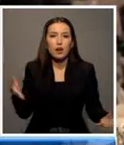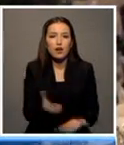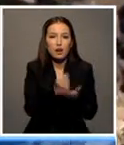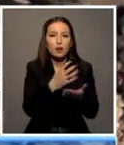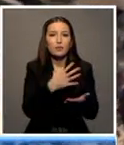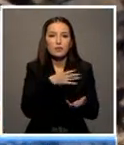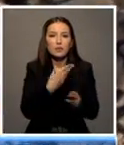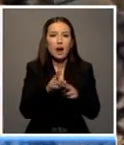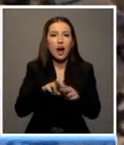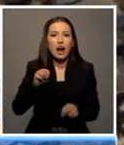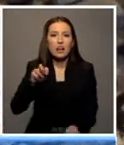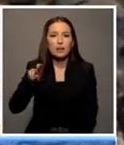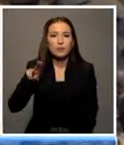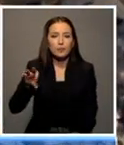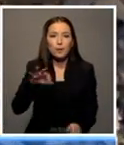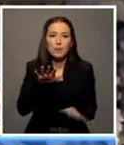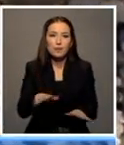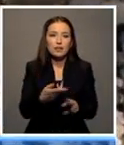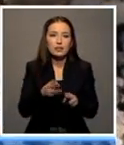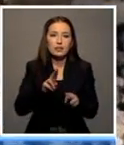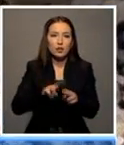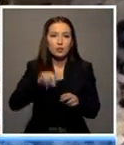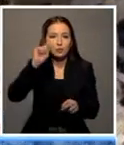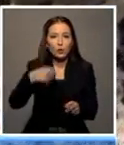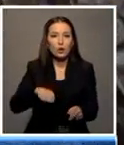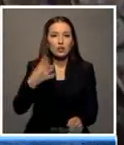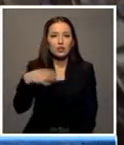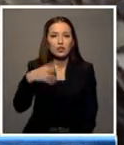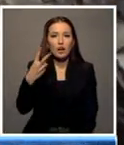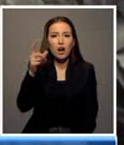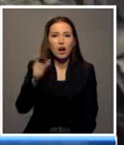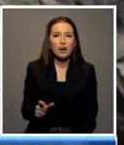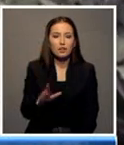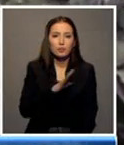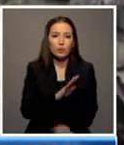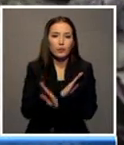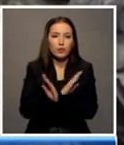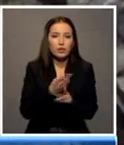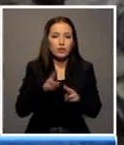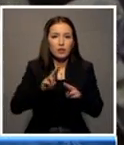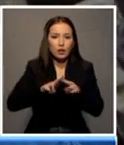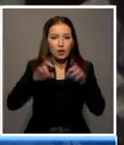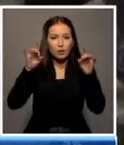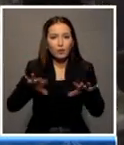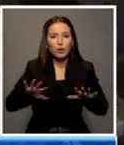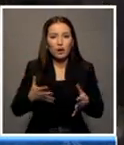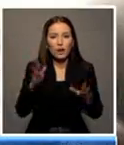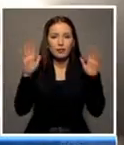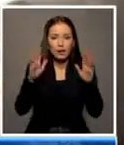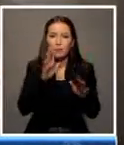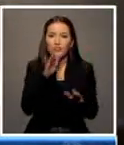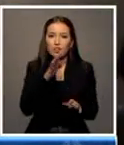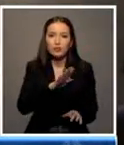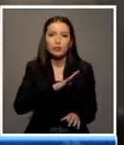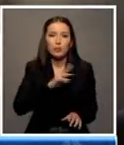Ал Алеппо маңындағы Әл-Джина қаласында әуе соққысынан мешіт қирап, 42 адам опат болды. Қанды оқиға кешкі намаз уақытында болған. Ғимаратты